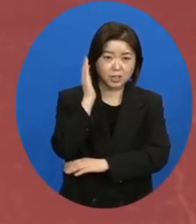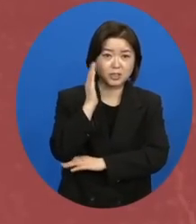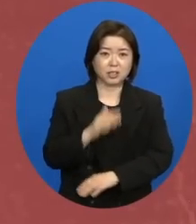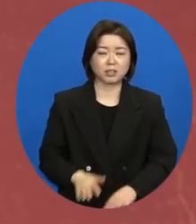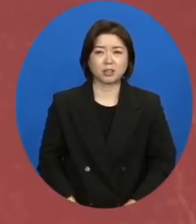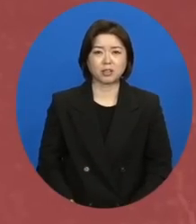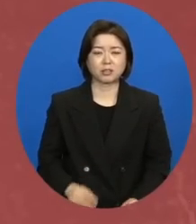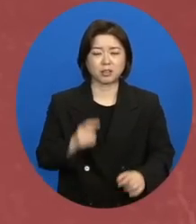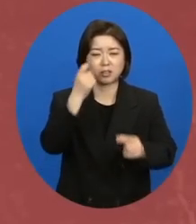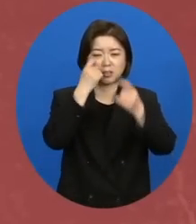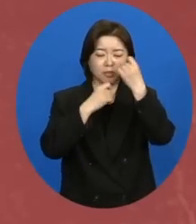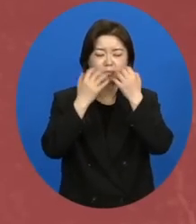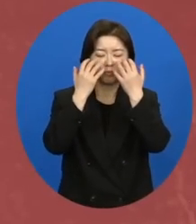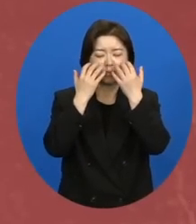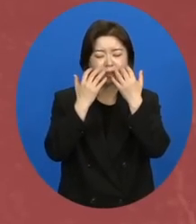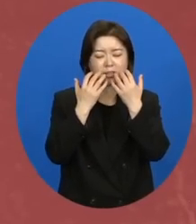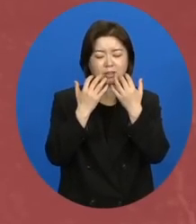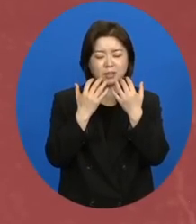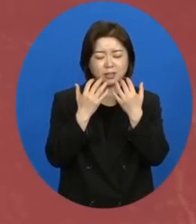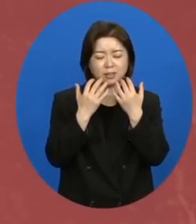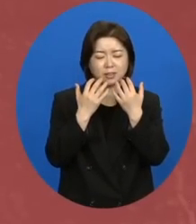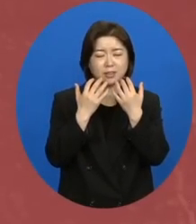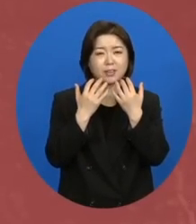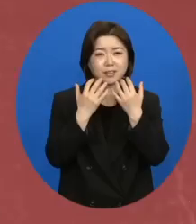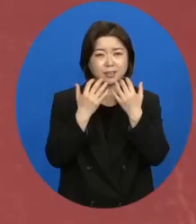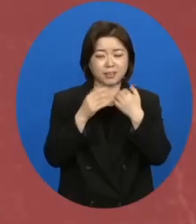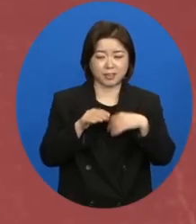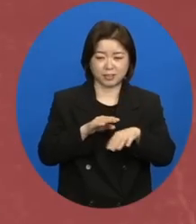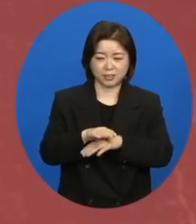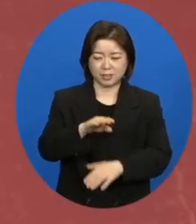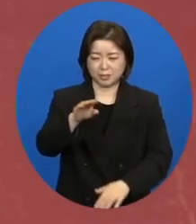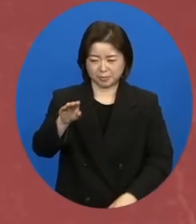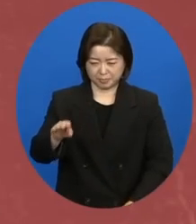이게 눈물이 나잖아요. 차를 세워놓고